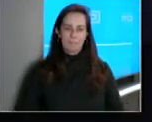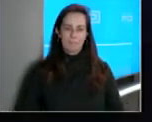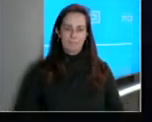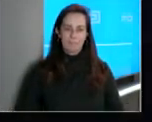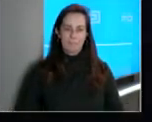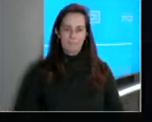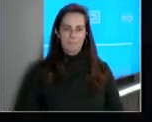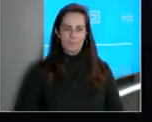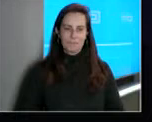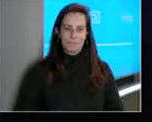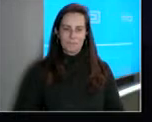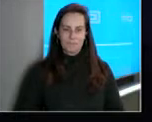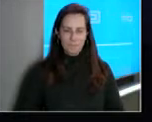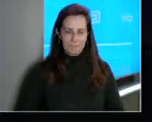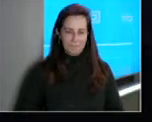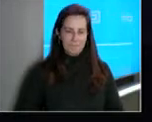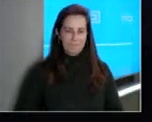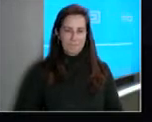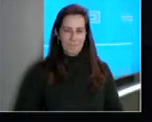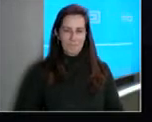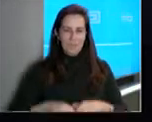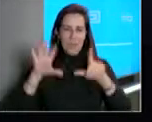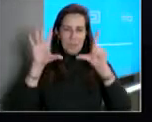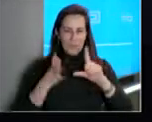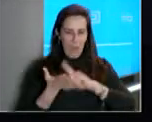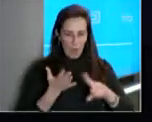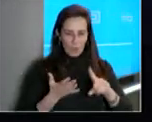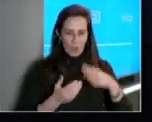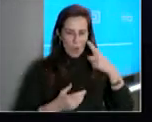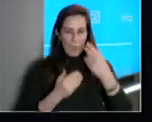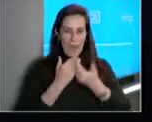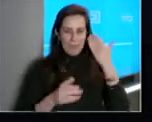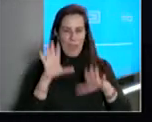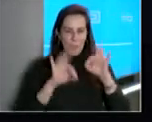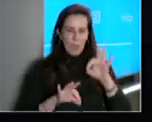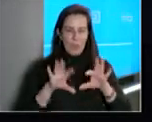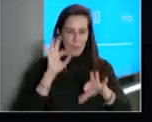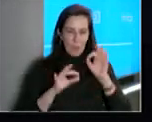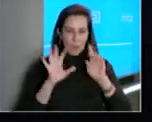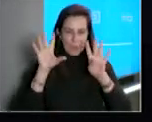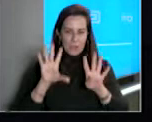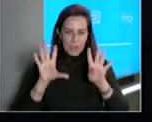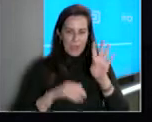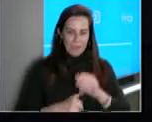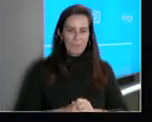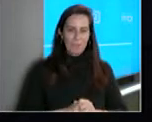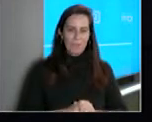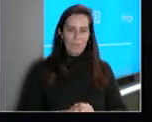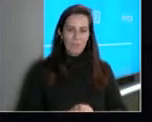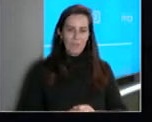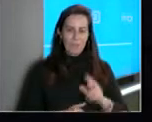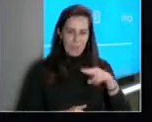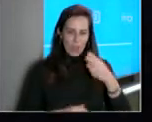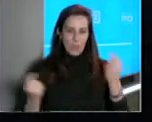אילנה, אז בשביעי לחודש, יומיים לפני הבחירות, הבחירות הן בתשיעי לחודש,